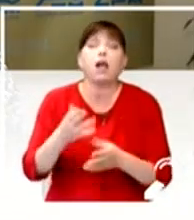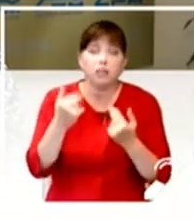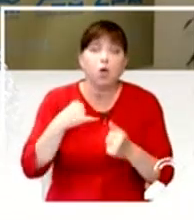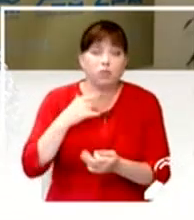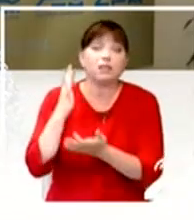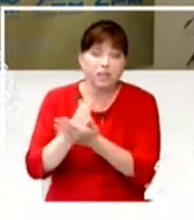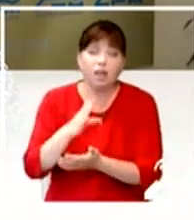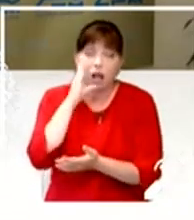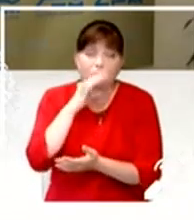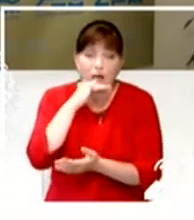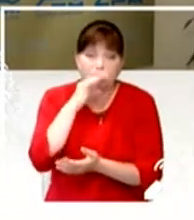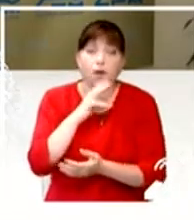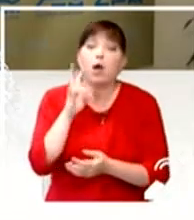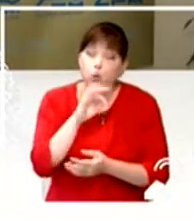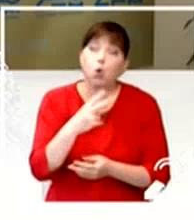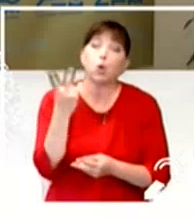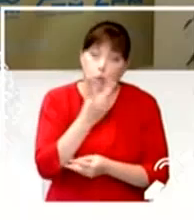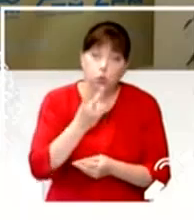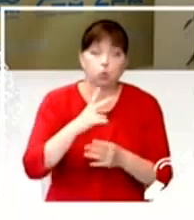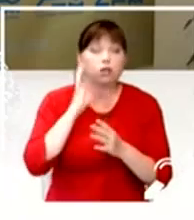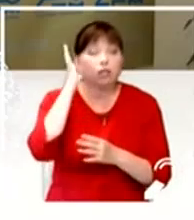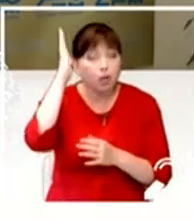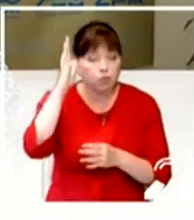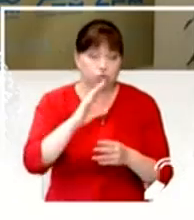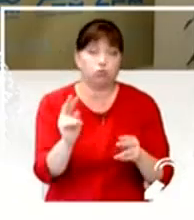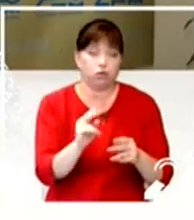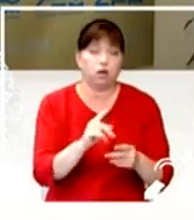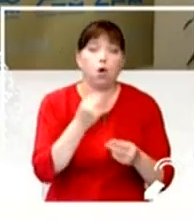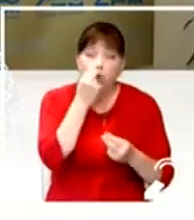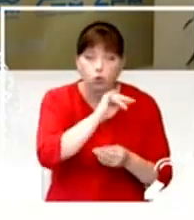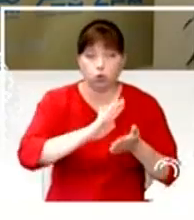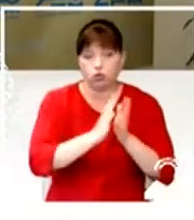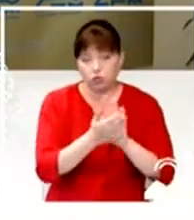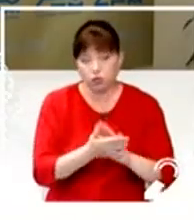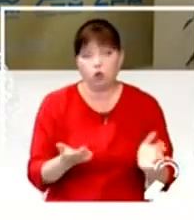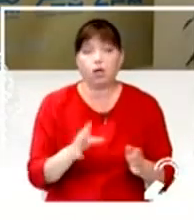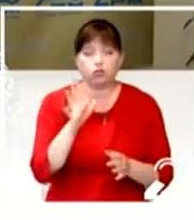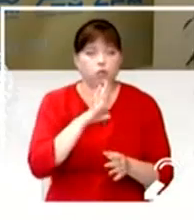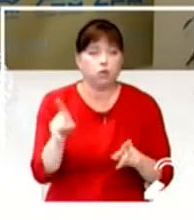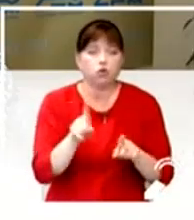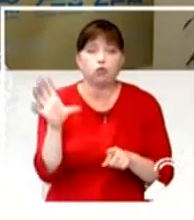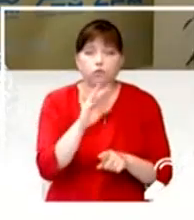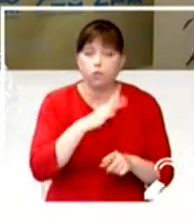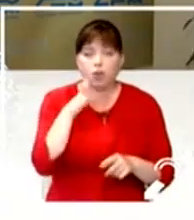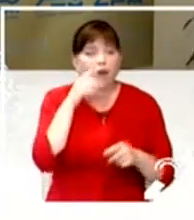dar normal, pentru a mări capacitatea de transportare și de a asigura transportarea la timp, de a face